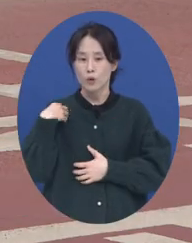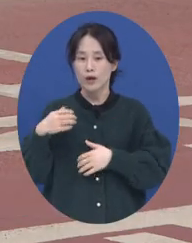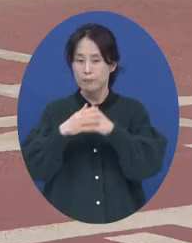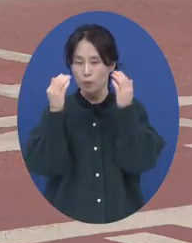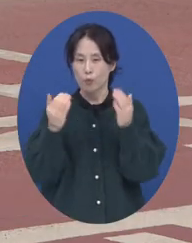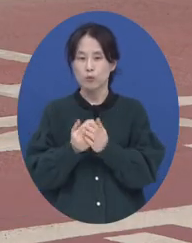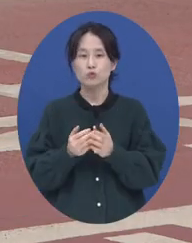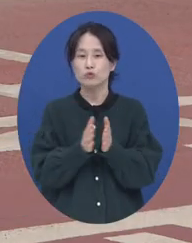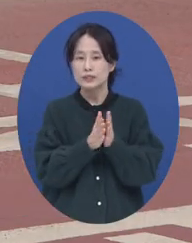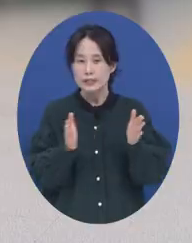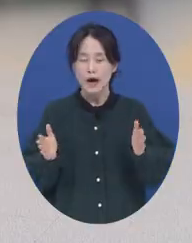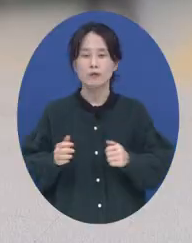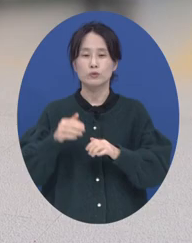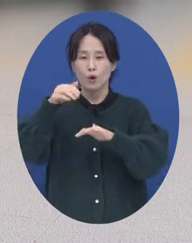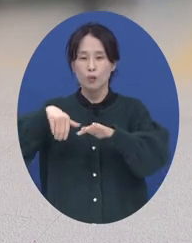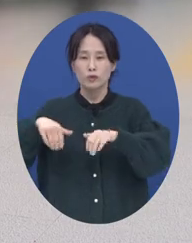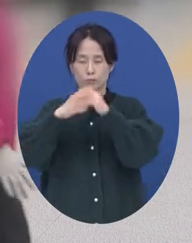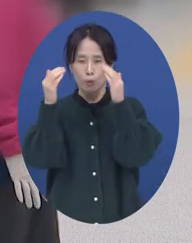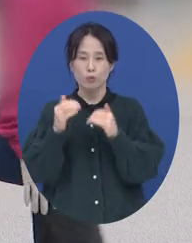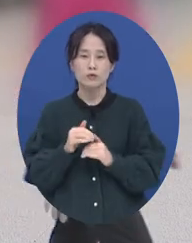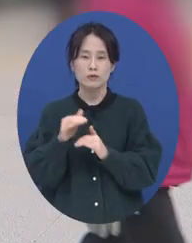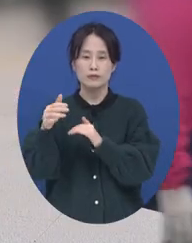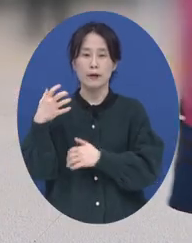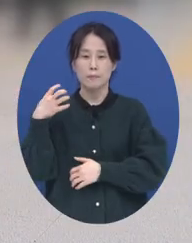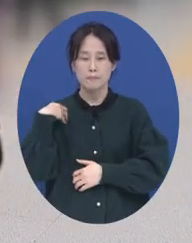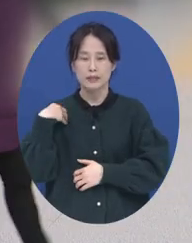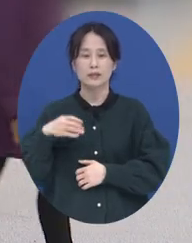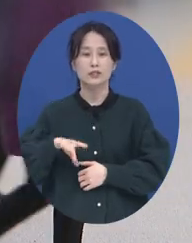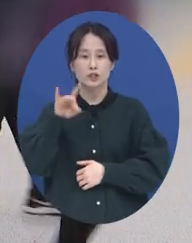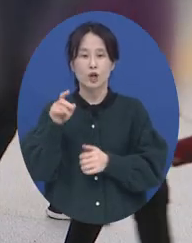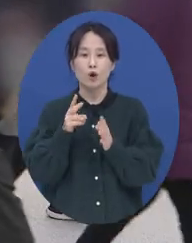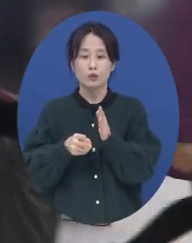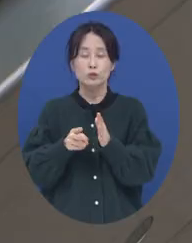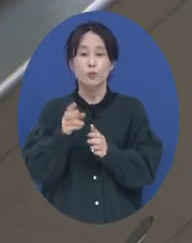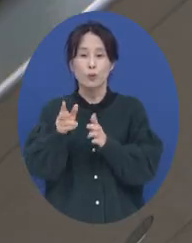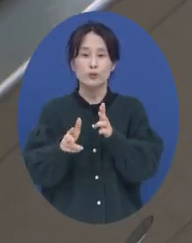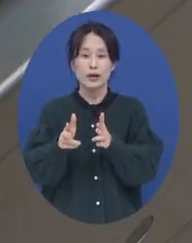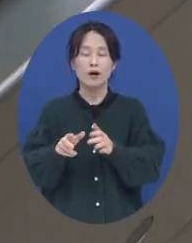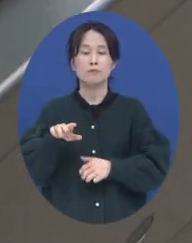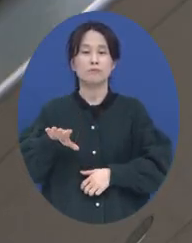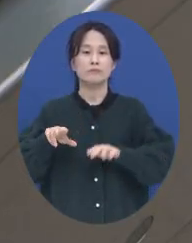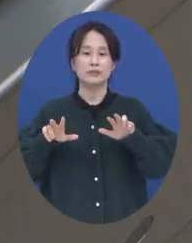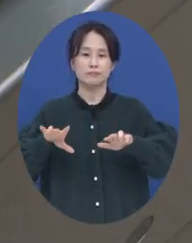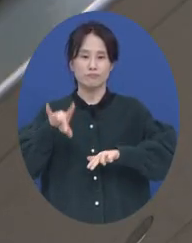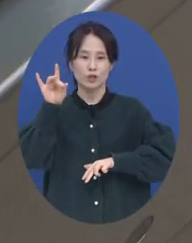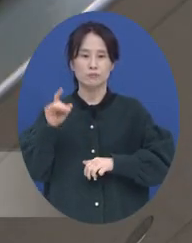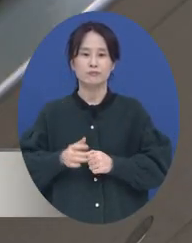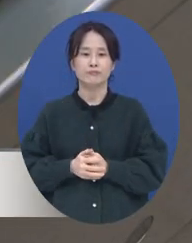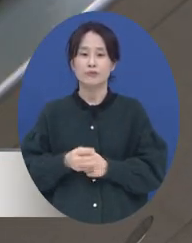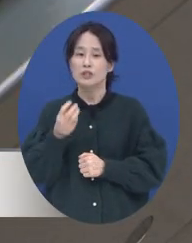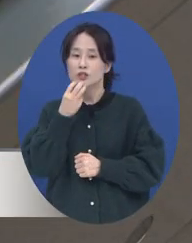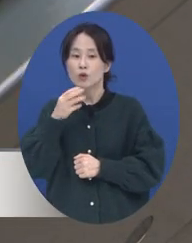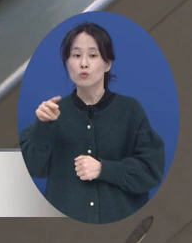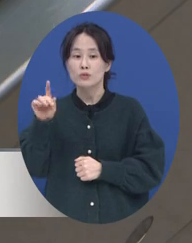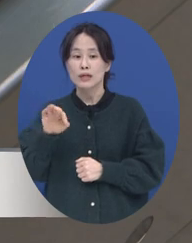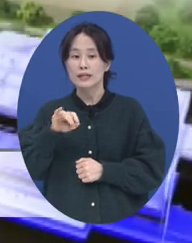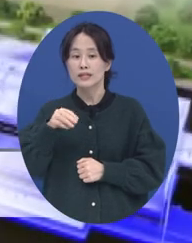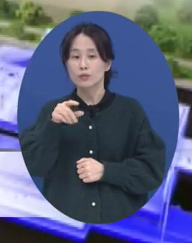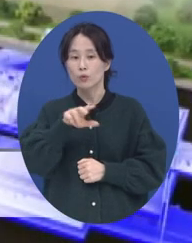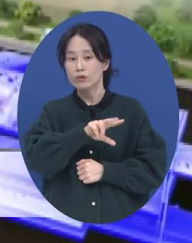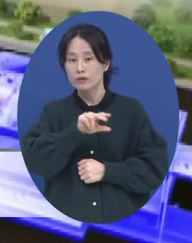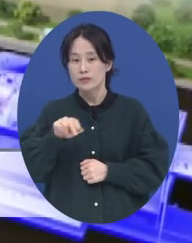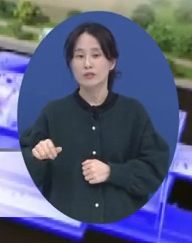광역지자체가 주체로 발주부터 공사까지 도맡아 추진한 광역철도 사업은 이번이 처음입니다. 서울시